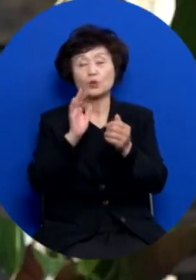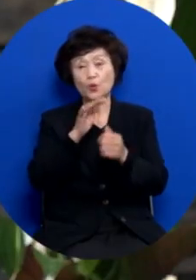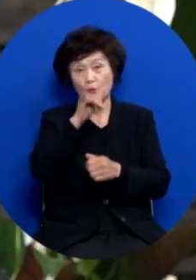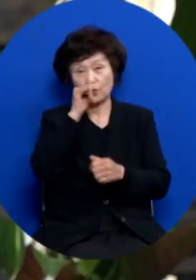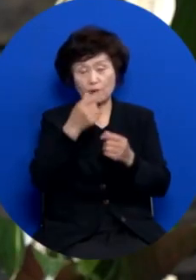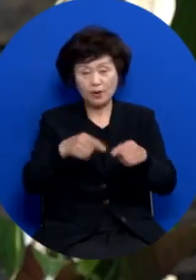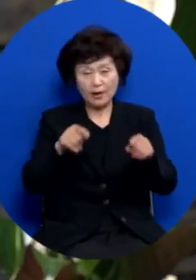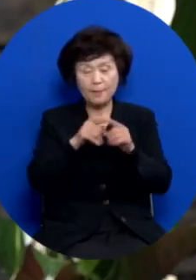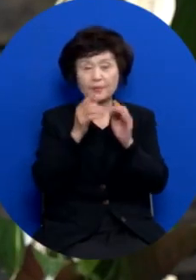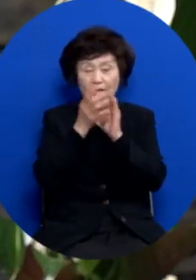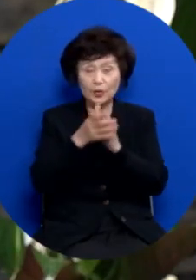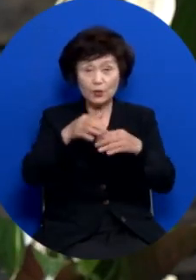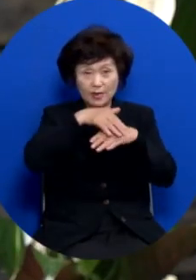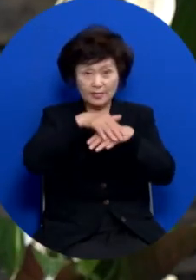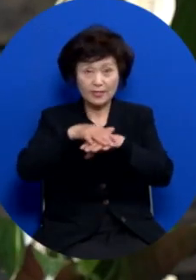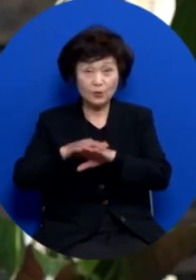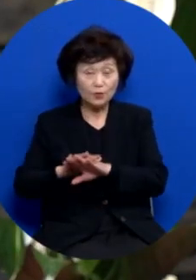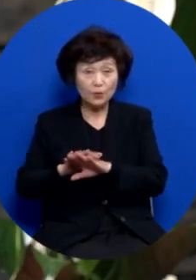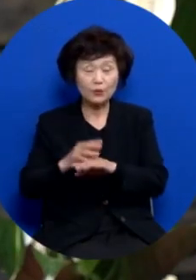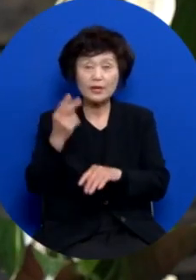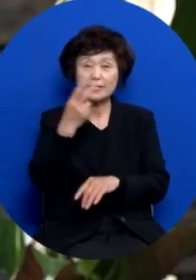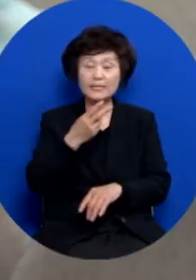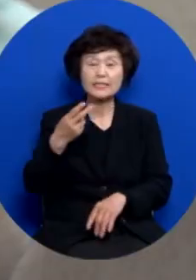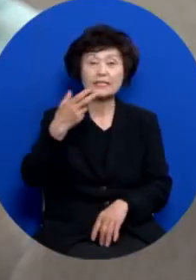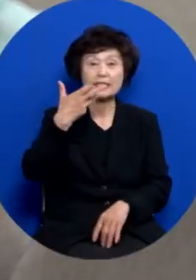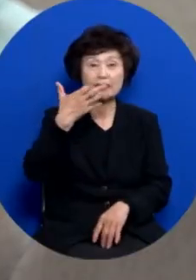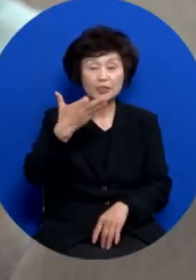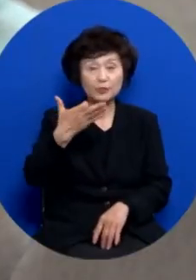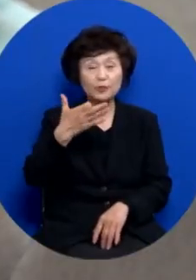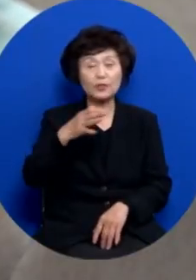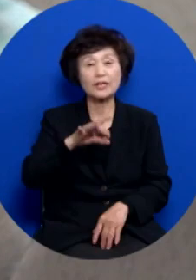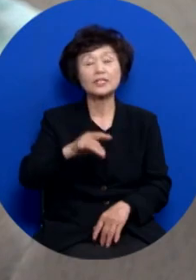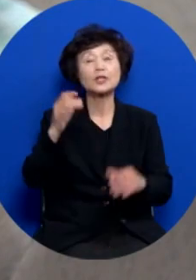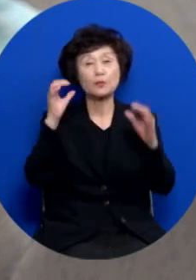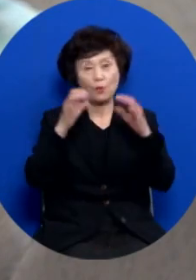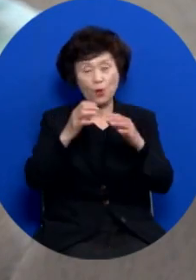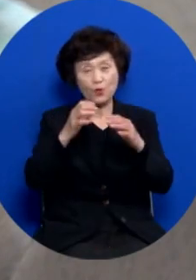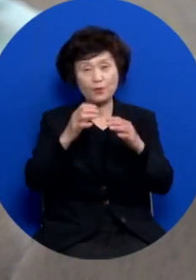함께 기도하는 네트워크로 지난 2019년 첫 모임을 갖고 시작됐습니다